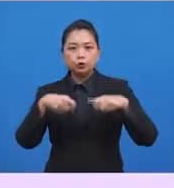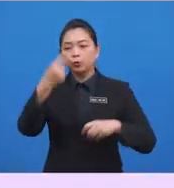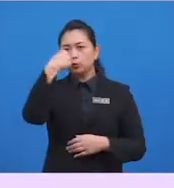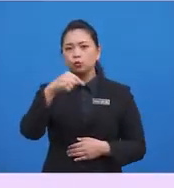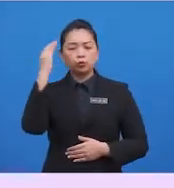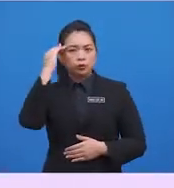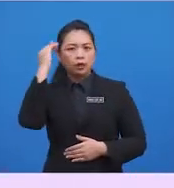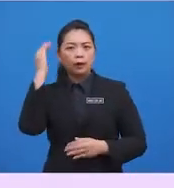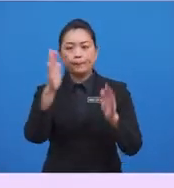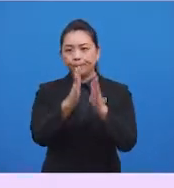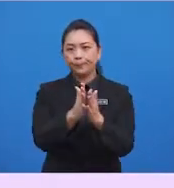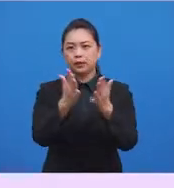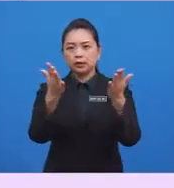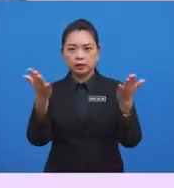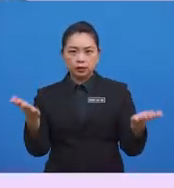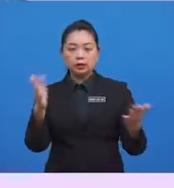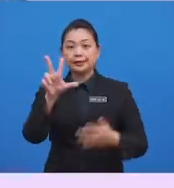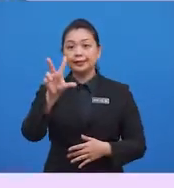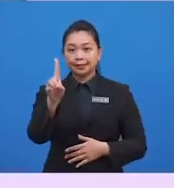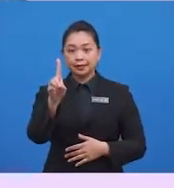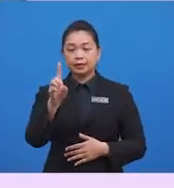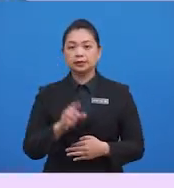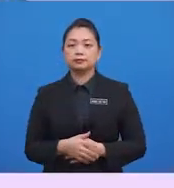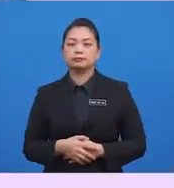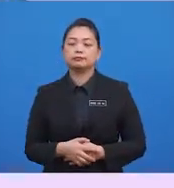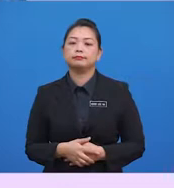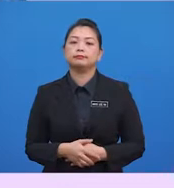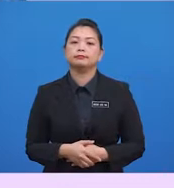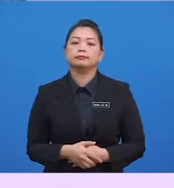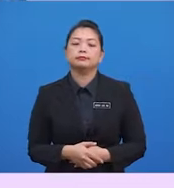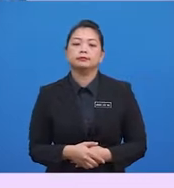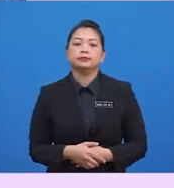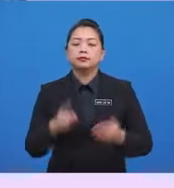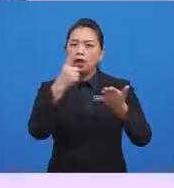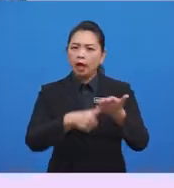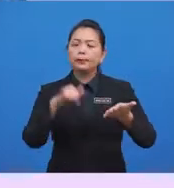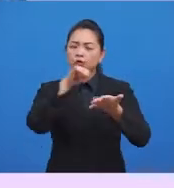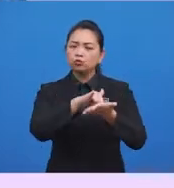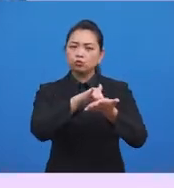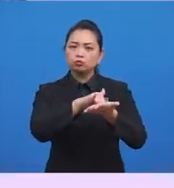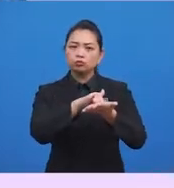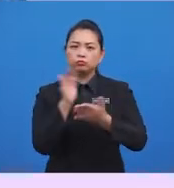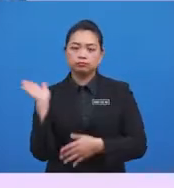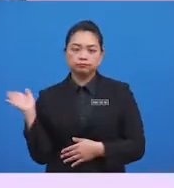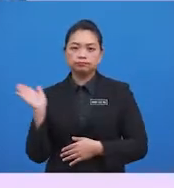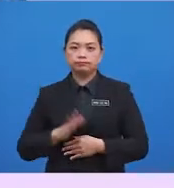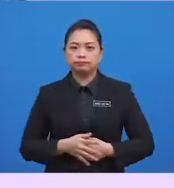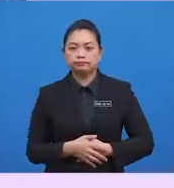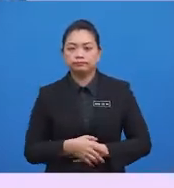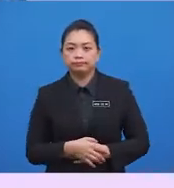untuk kenali bentangan bentuk tiga dimensi. Apa itu bentangan,